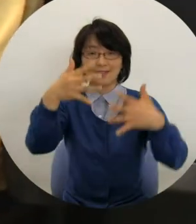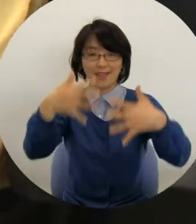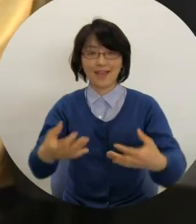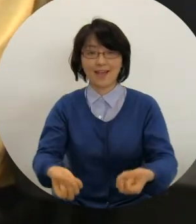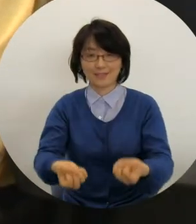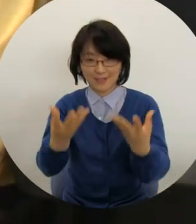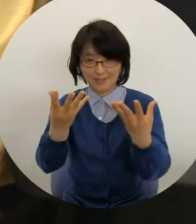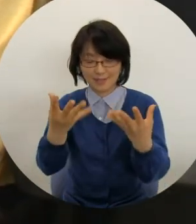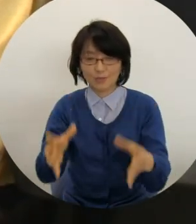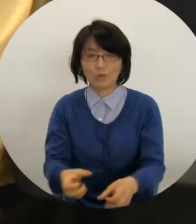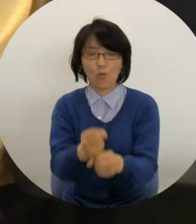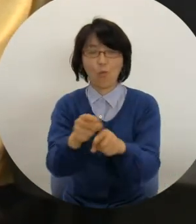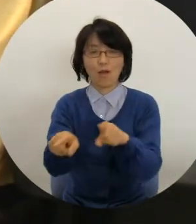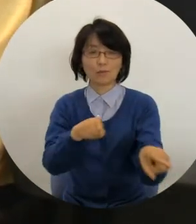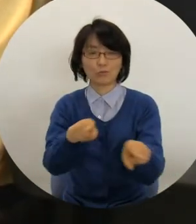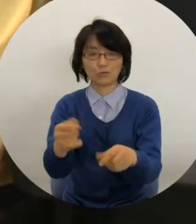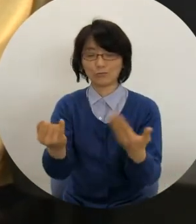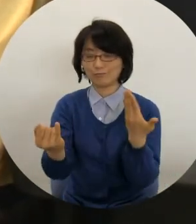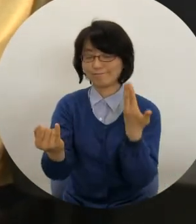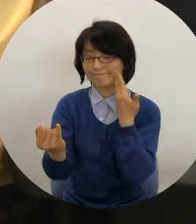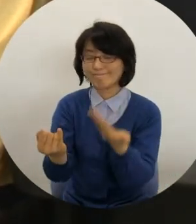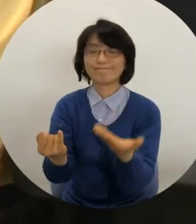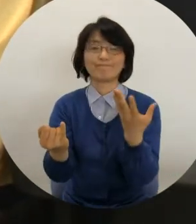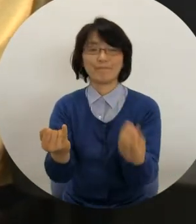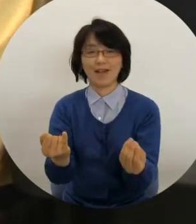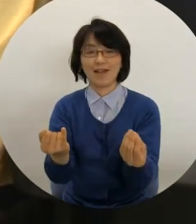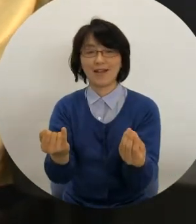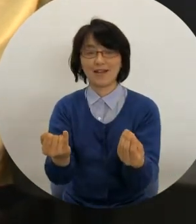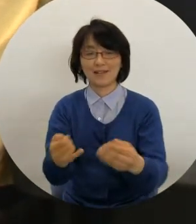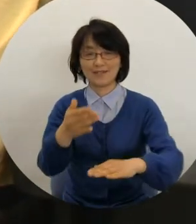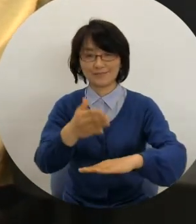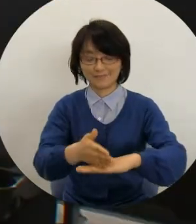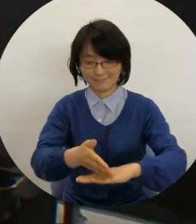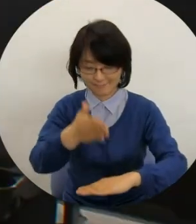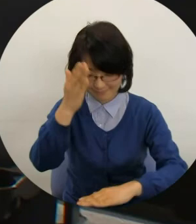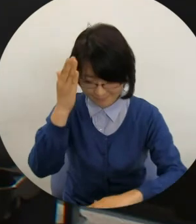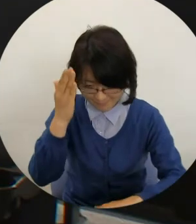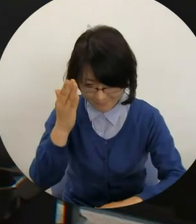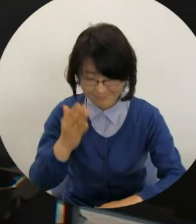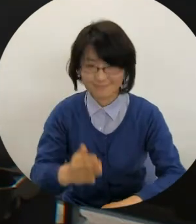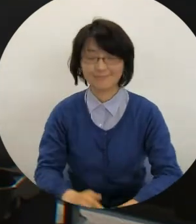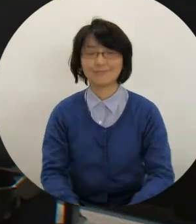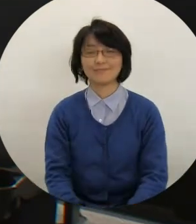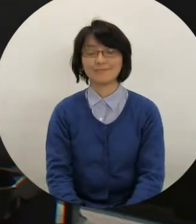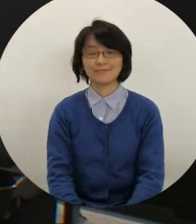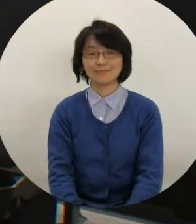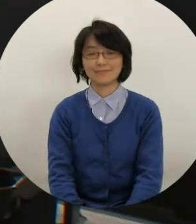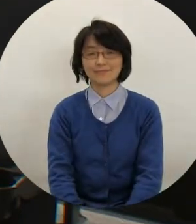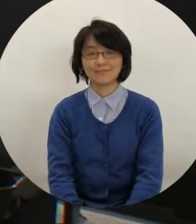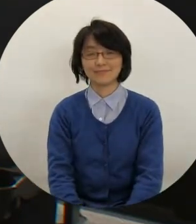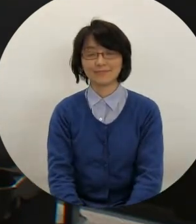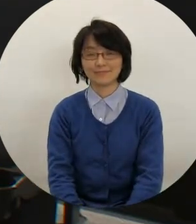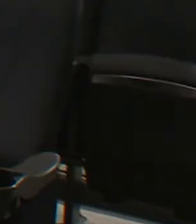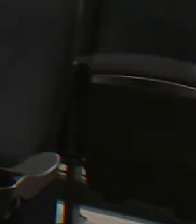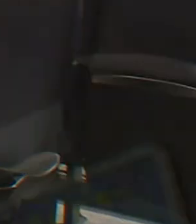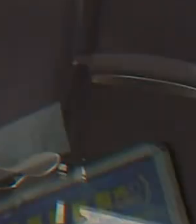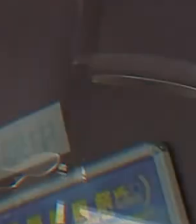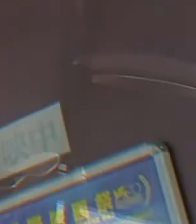祭につきまして総合ディレクターの塩睦子さんにお話を伺ってまいりました。どうもありがとうございました。 ありがとうございました。